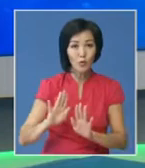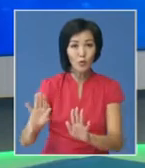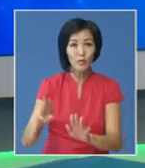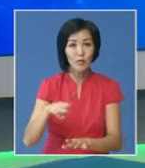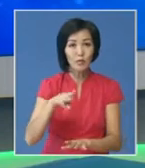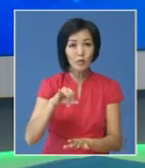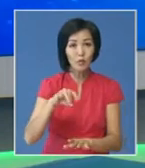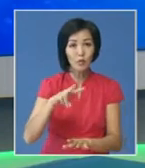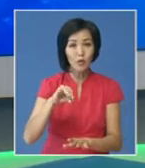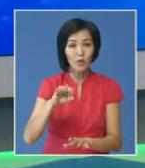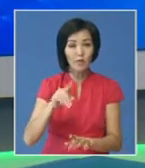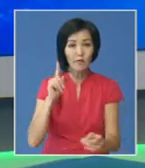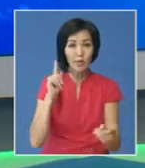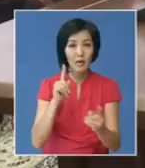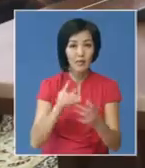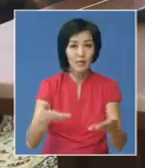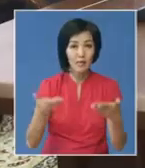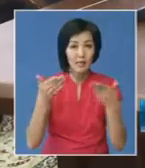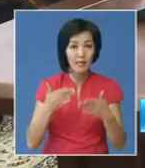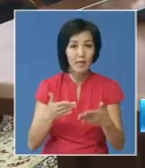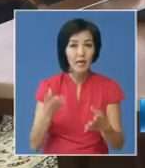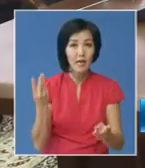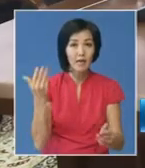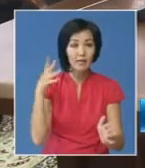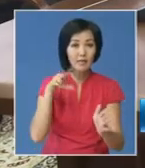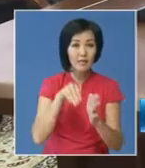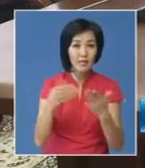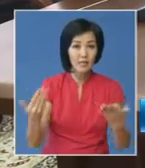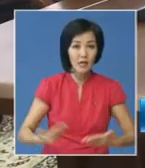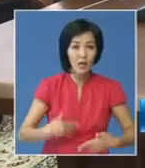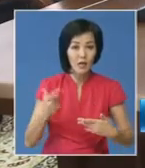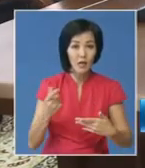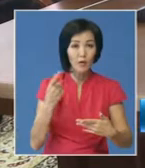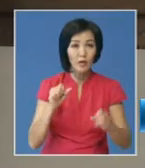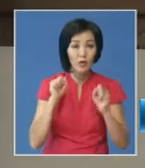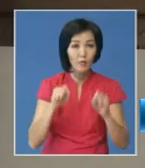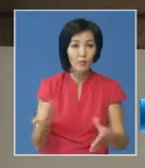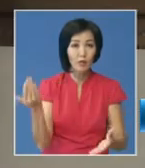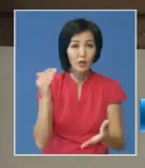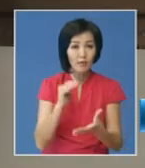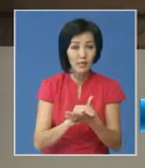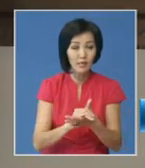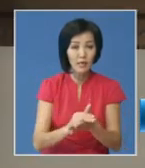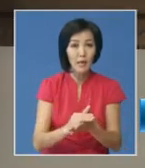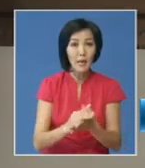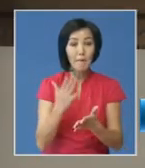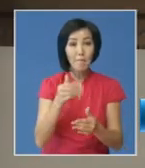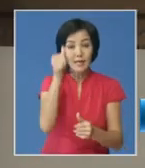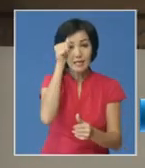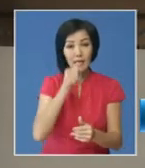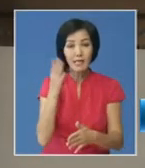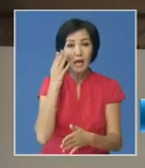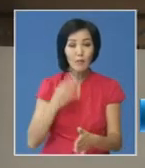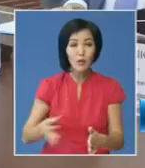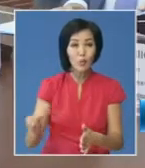қабылдады. Шетелдіктерді өңірдің инвестициялық ахуалы, әлеуметтік экономикалық мүмкіндіктерімен таныстырды. Осы жылдан 5 айында Алматы